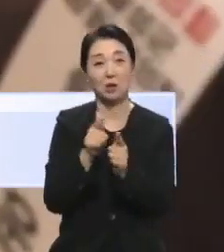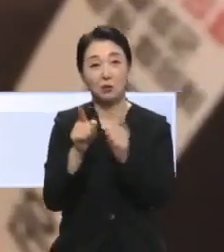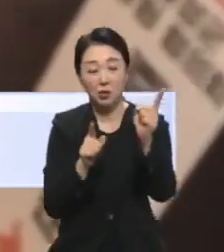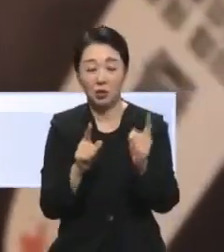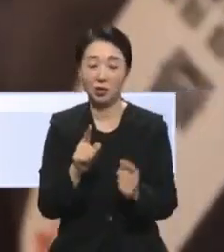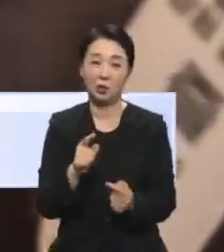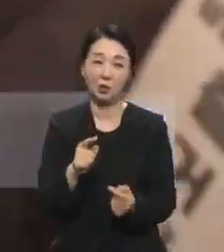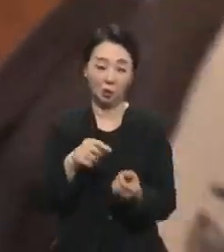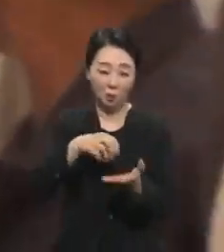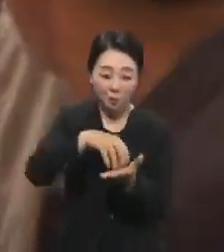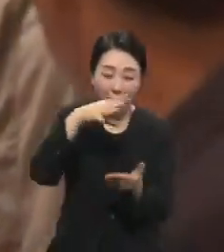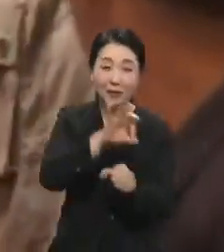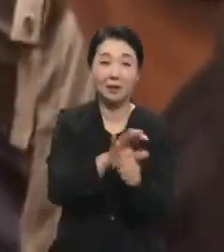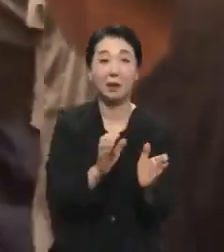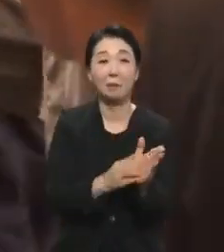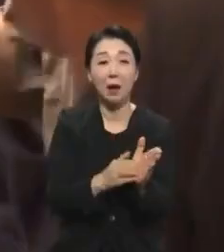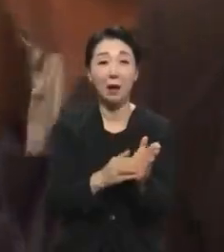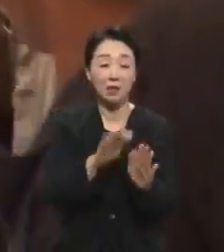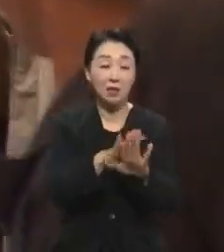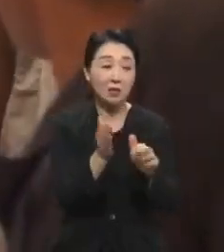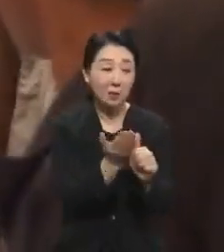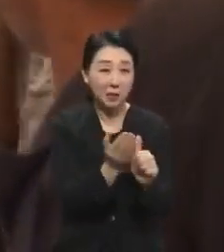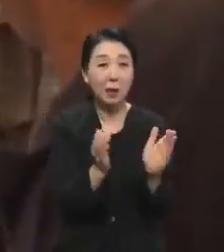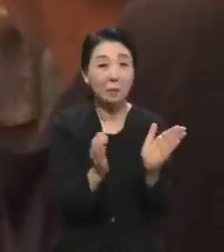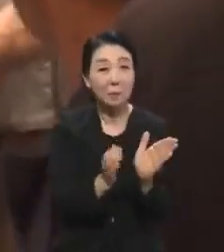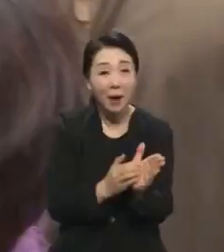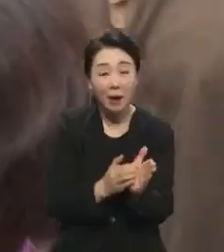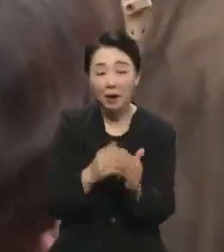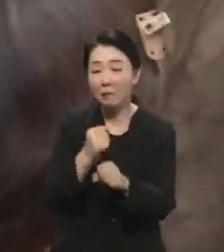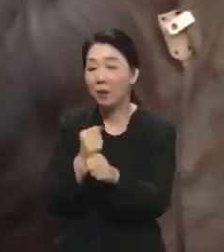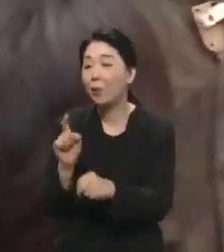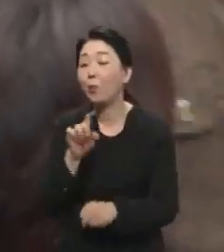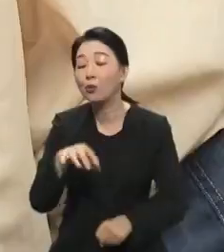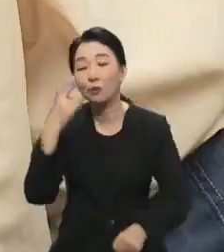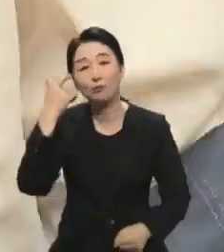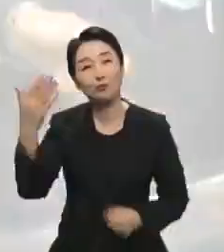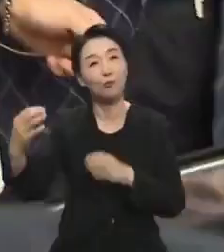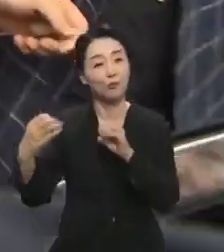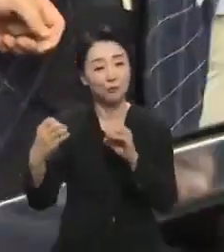거냐, 원산지가 어디냐 묻는 등 대화도 적극적으로 나섰는데요.